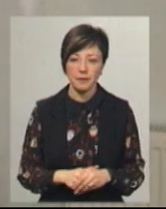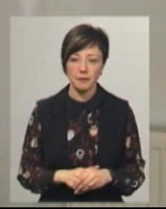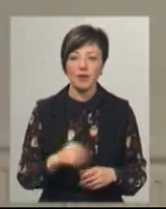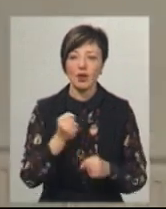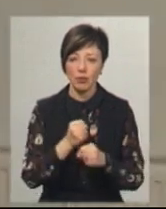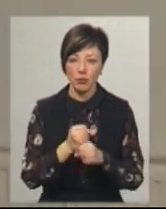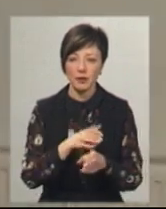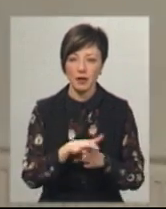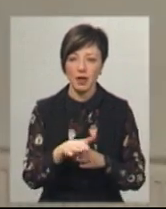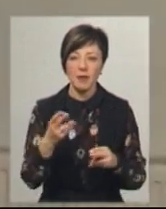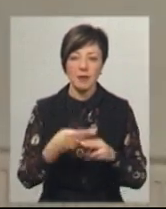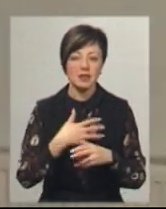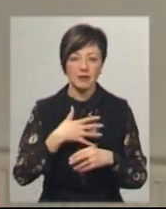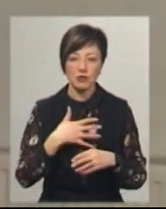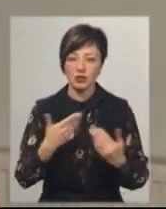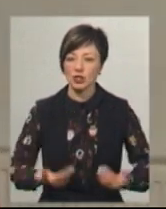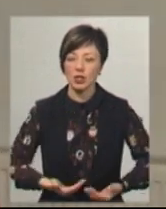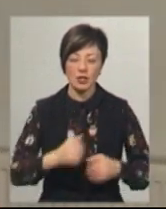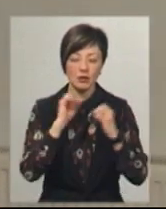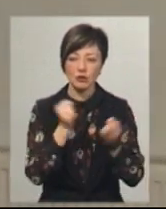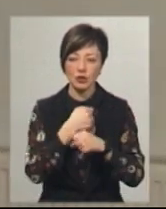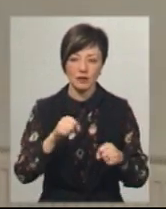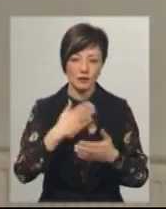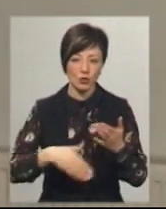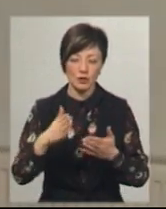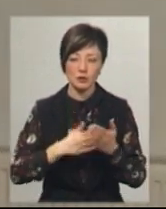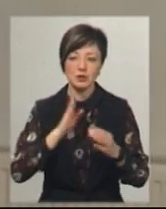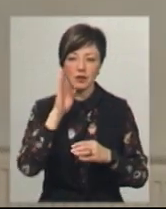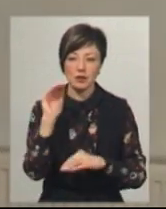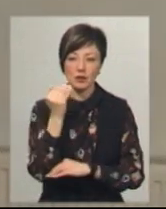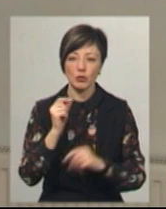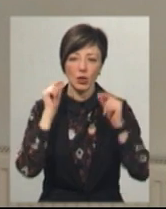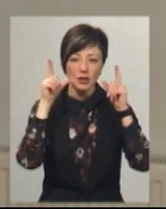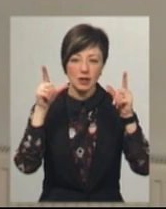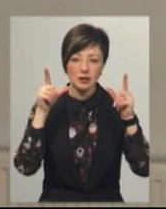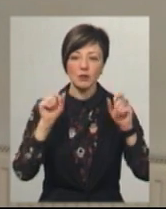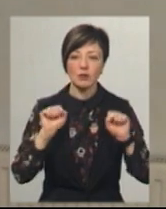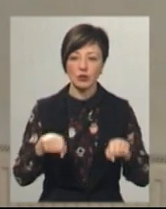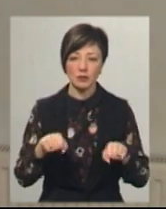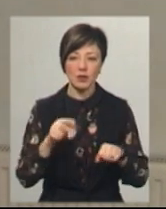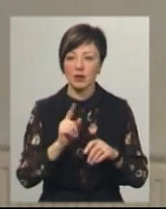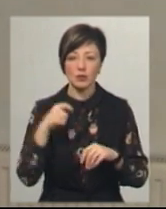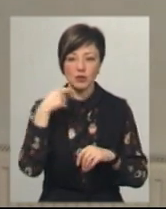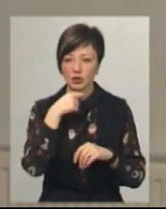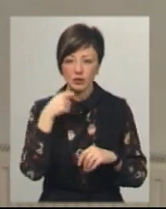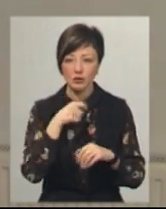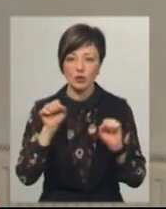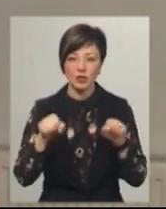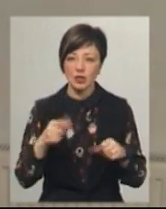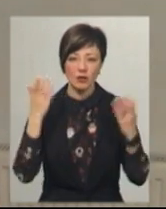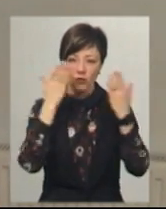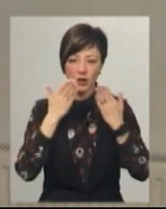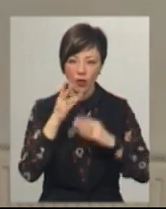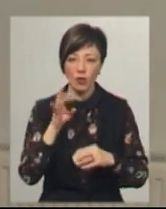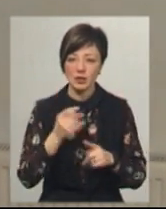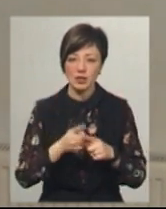і робить. А без інгаляції вона теж жити не може взагалі. Зранку дитина просинається, ми можемо не почистити зуби, ми можемо не